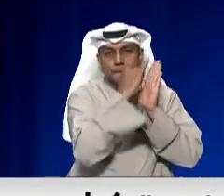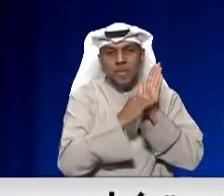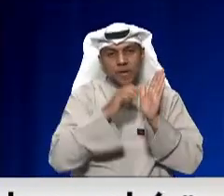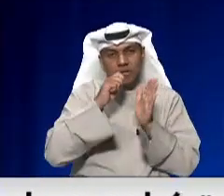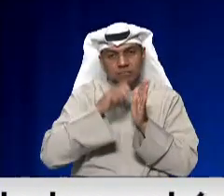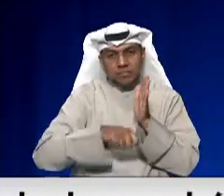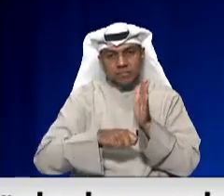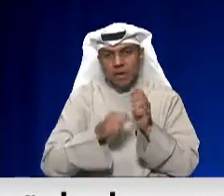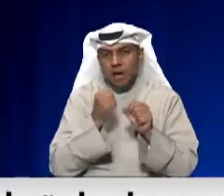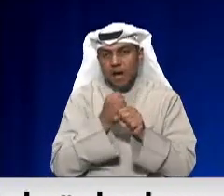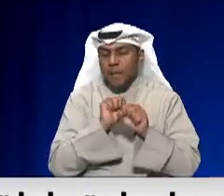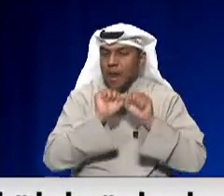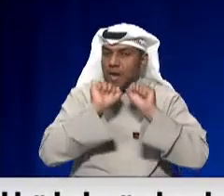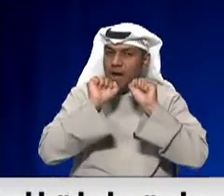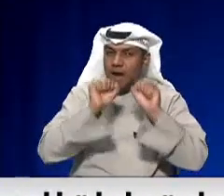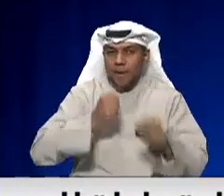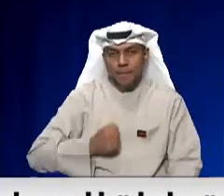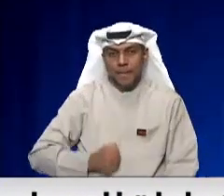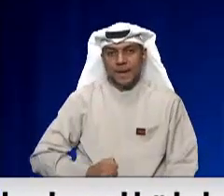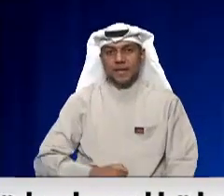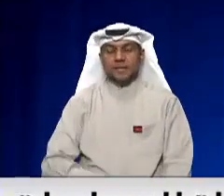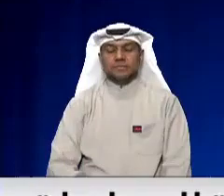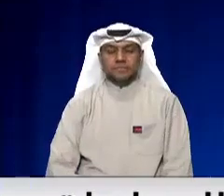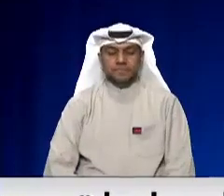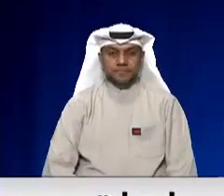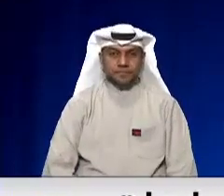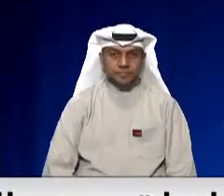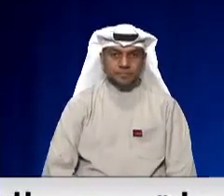في مملكه البحرين الشقيقه